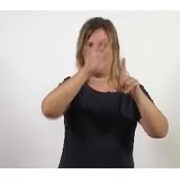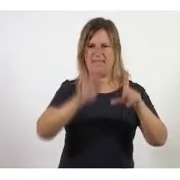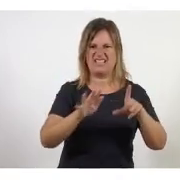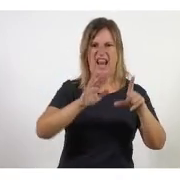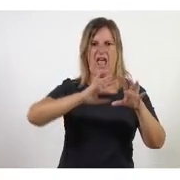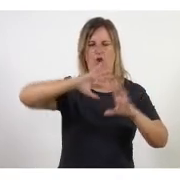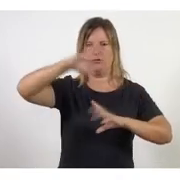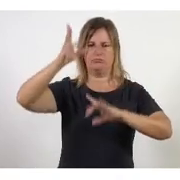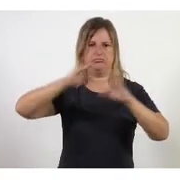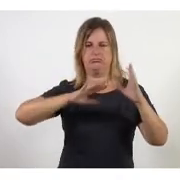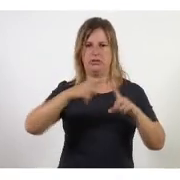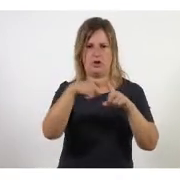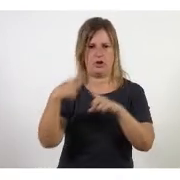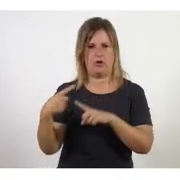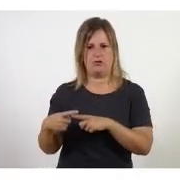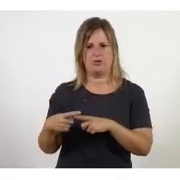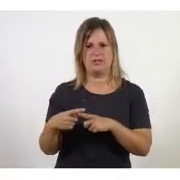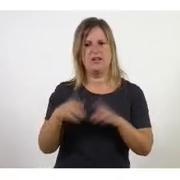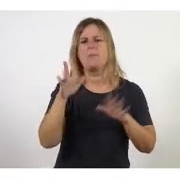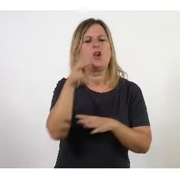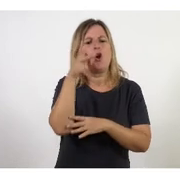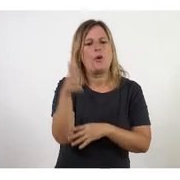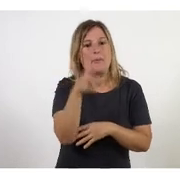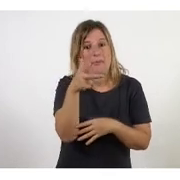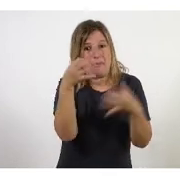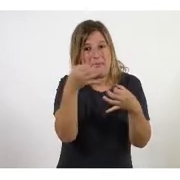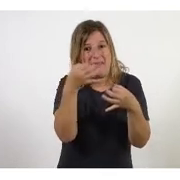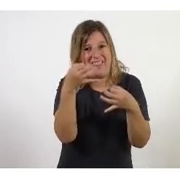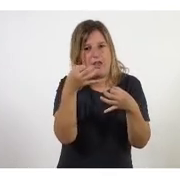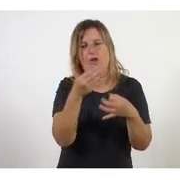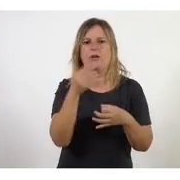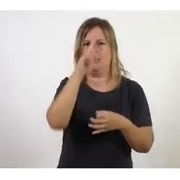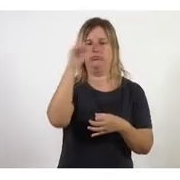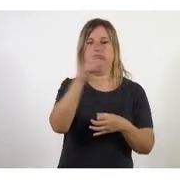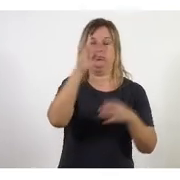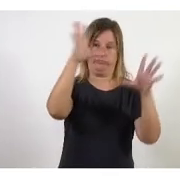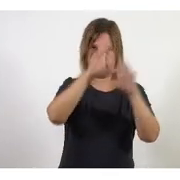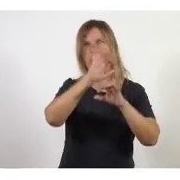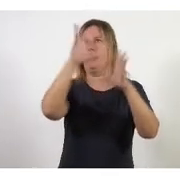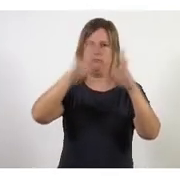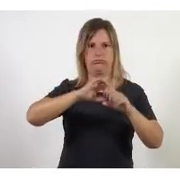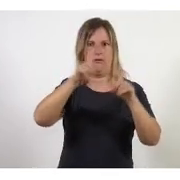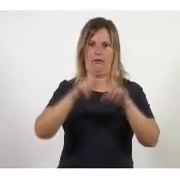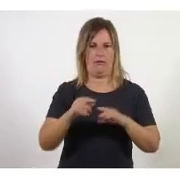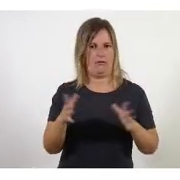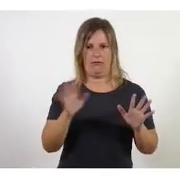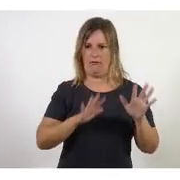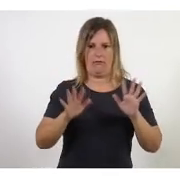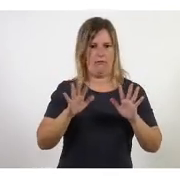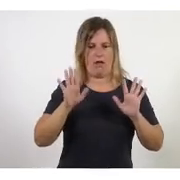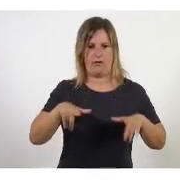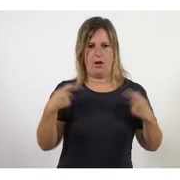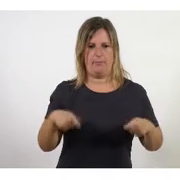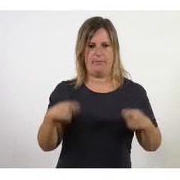voltes, escombrats, el que vulgueu, però en un vídeo amb imatge això mareja i embafa. La gent dirà, aquest